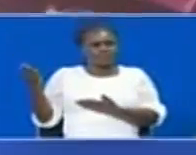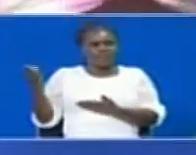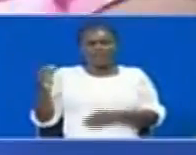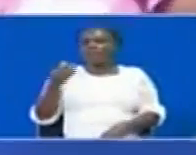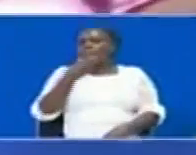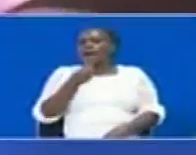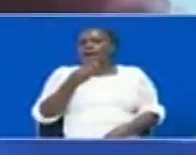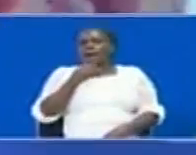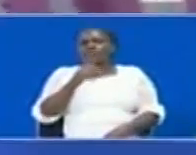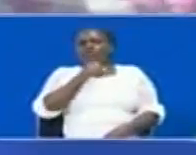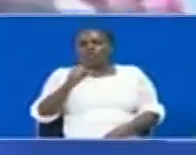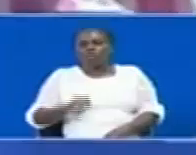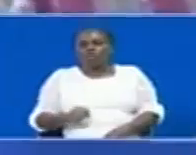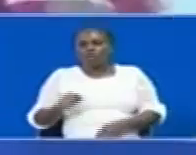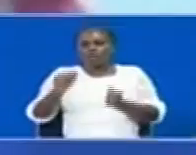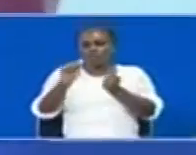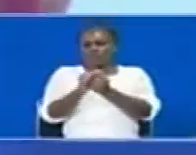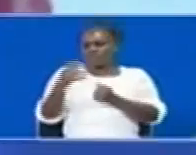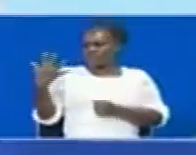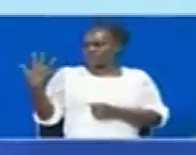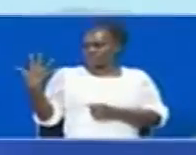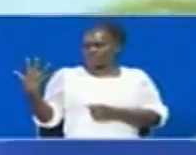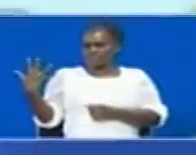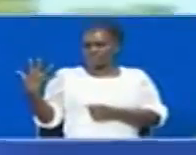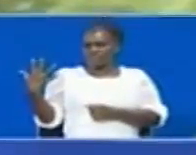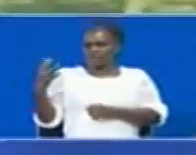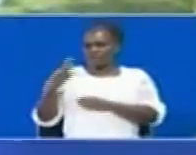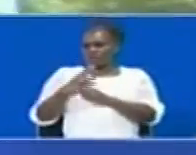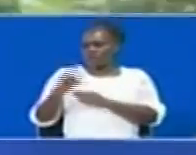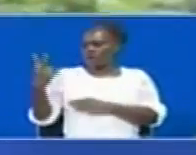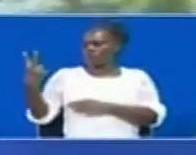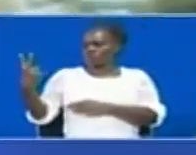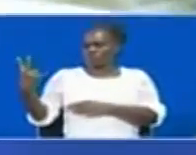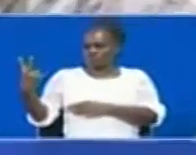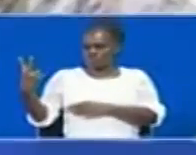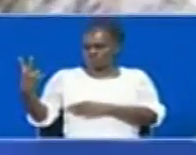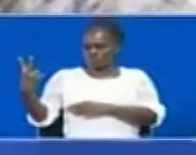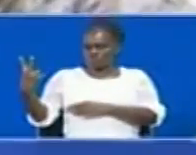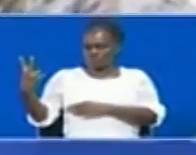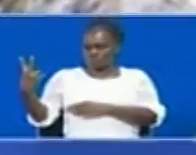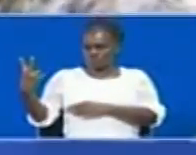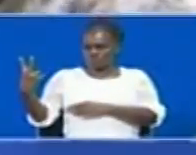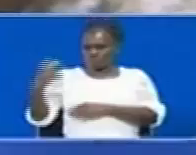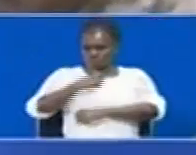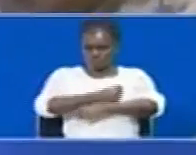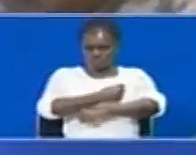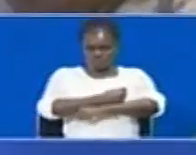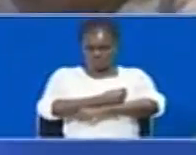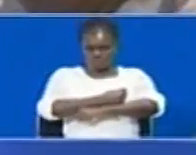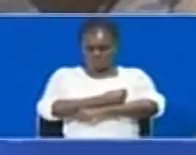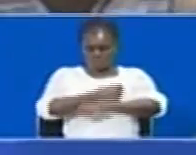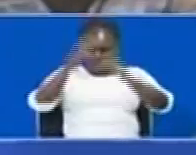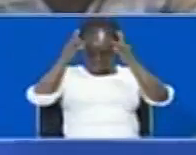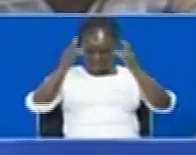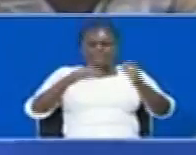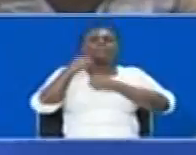Aman mwenye umri wa miaka 15 na mwanafunzi wa kidato cha pili katika shule ya upili ya Ombaka Secondary School